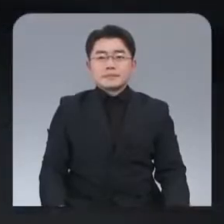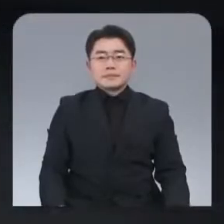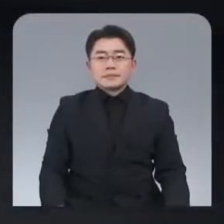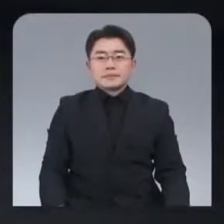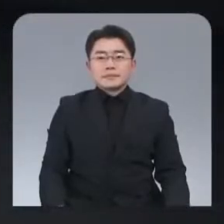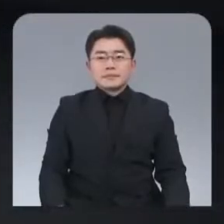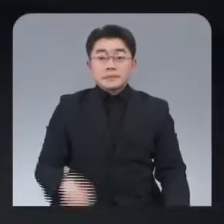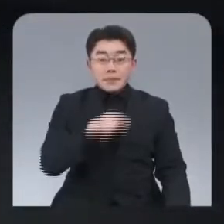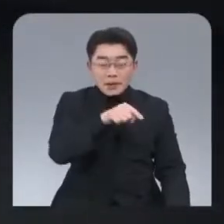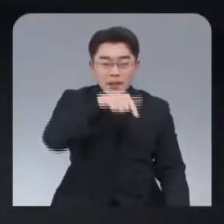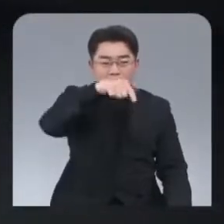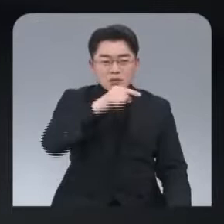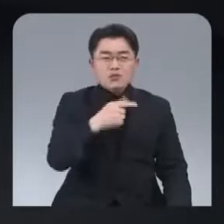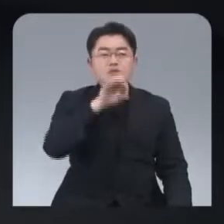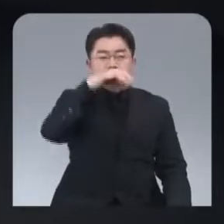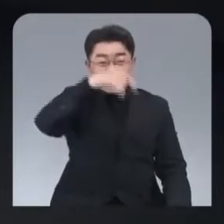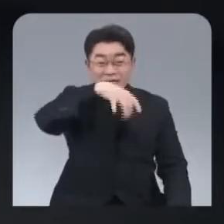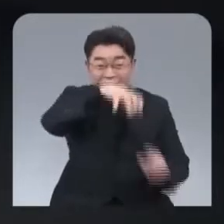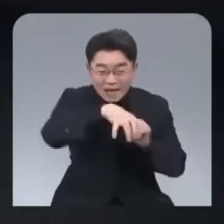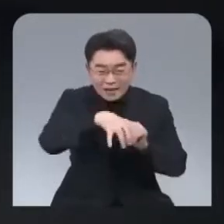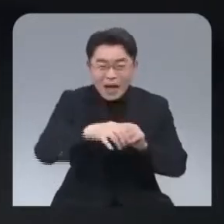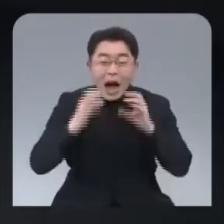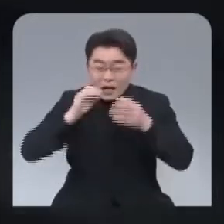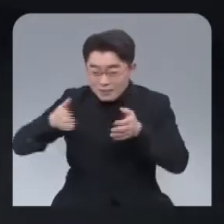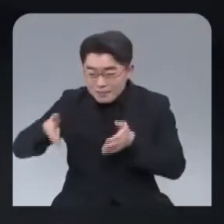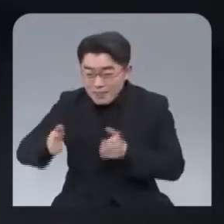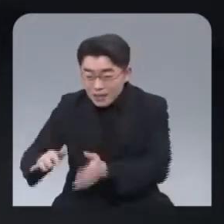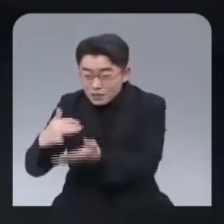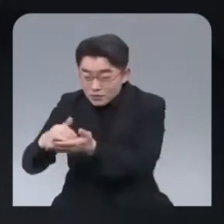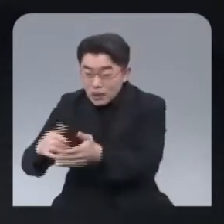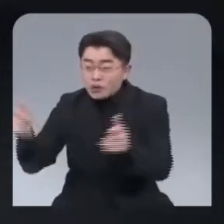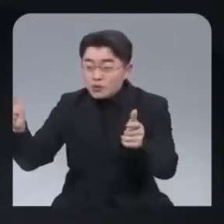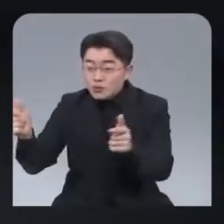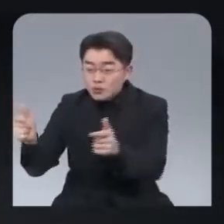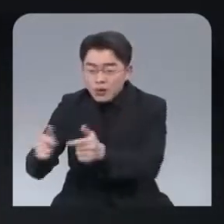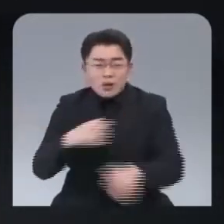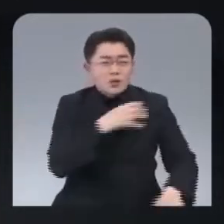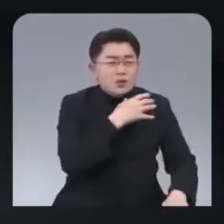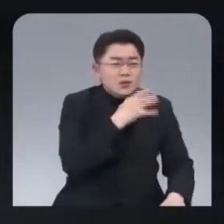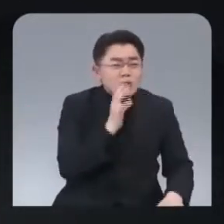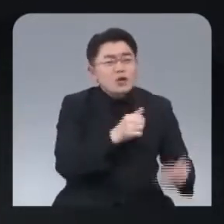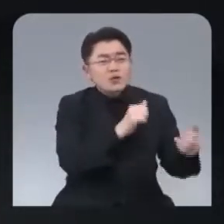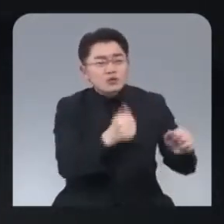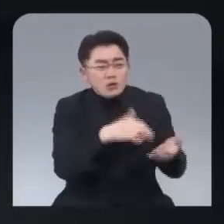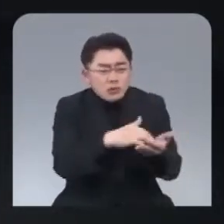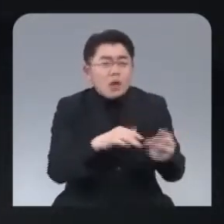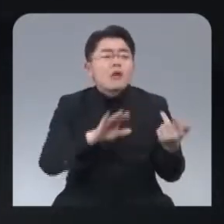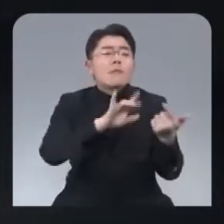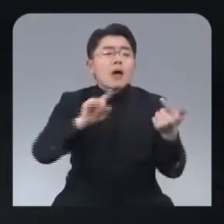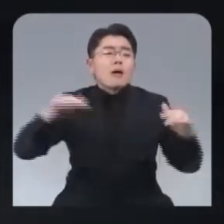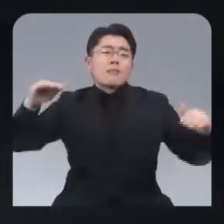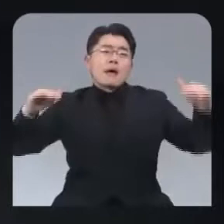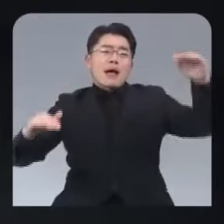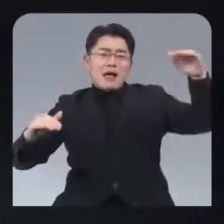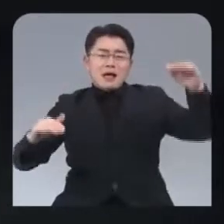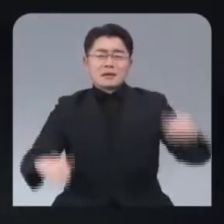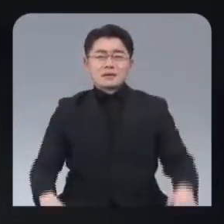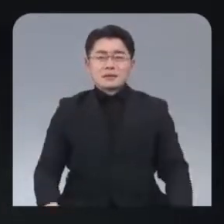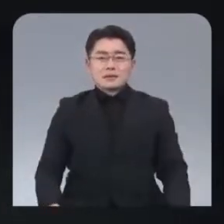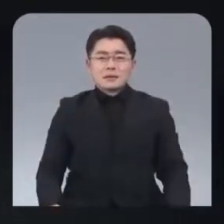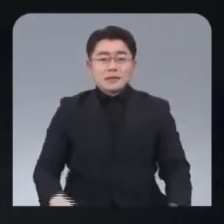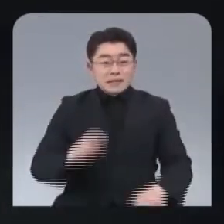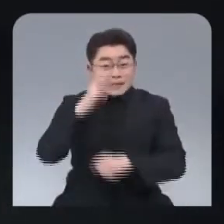이곳 군위군 태어난 아이보다 숨진 사람이 6배 정도 많습니다 30년 안에